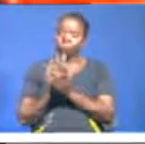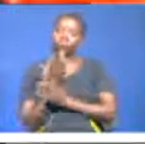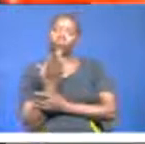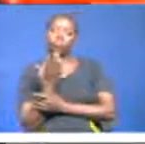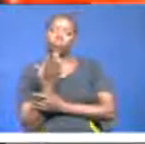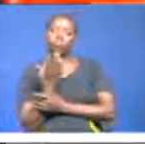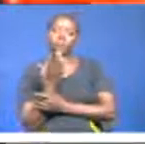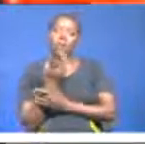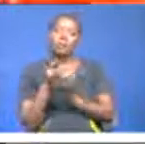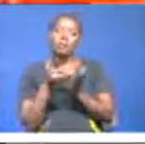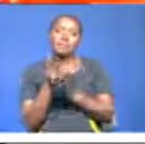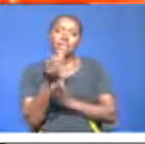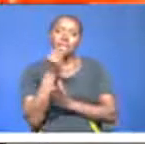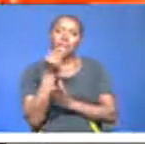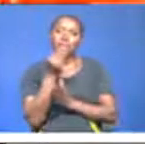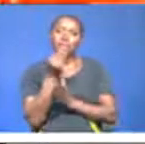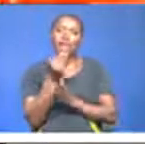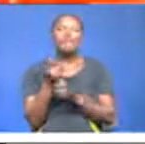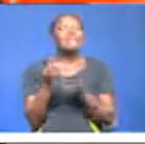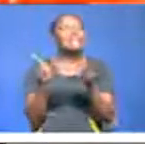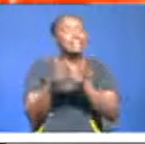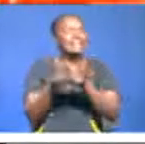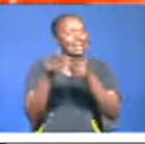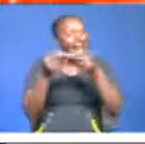Bei ya chakula bado iko juu sana.